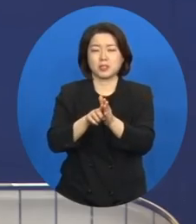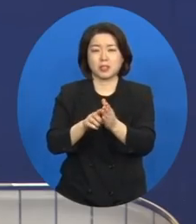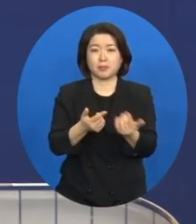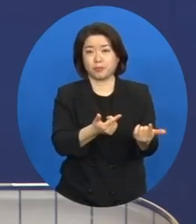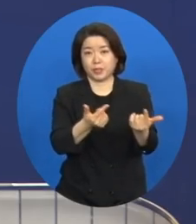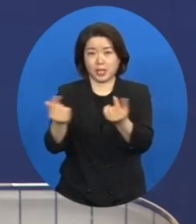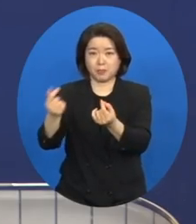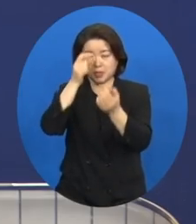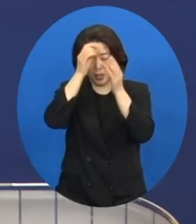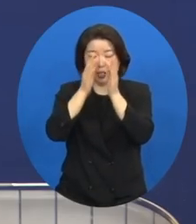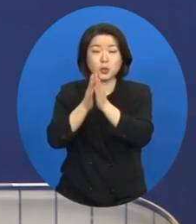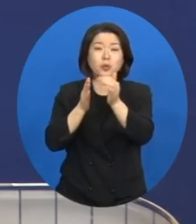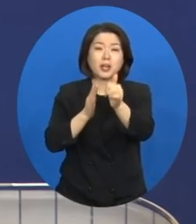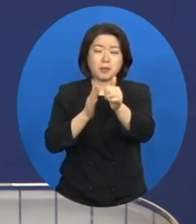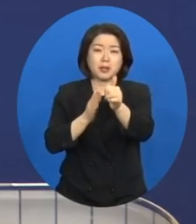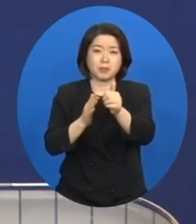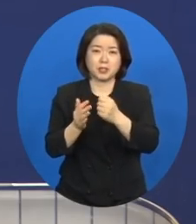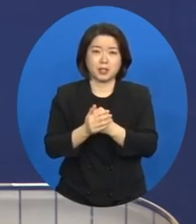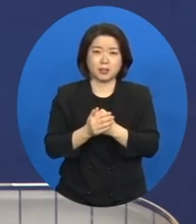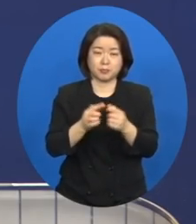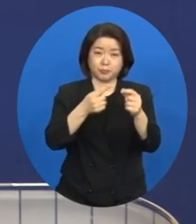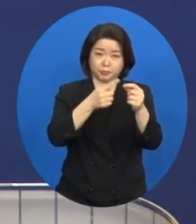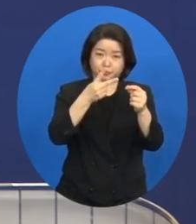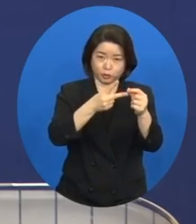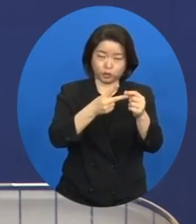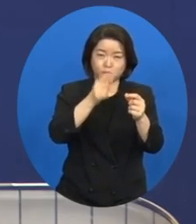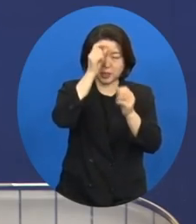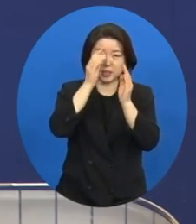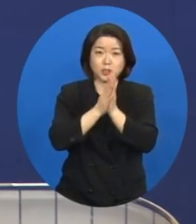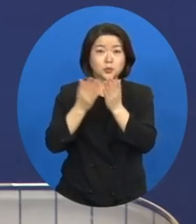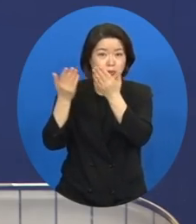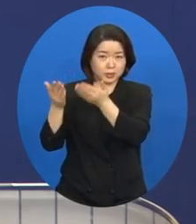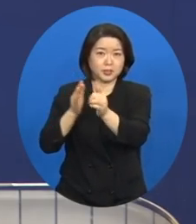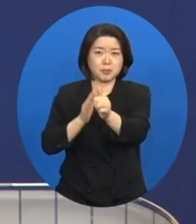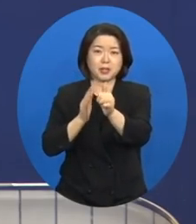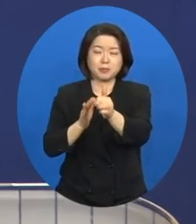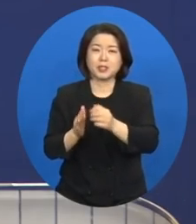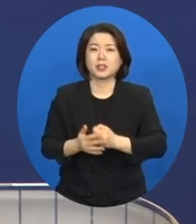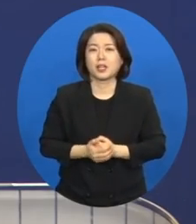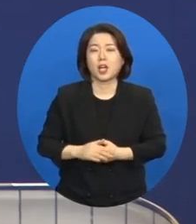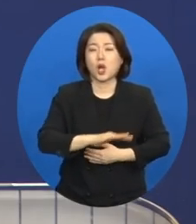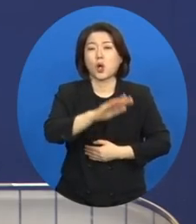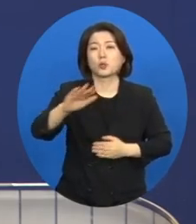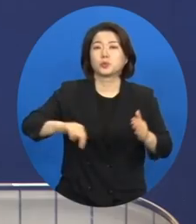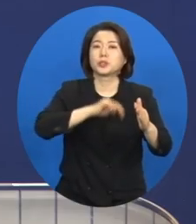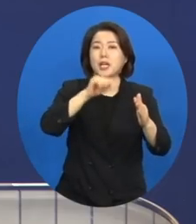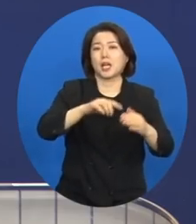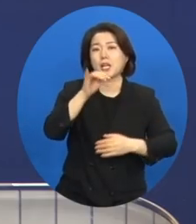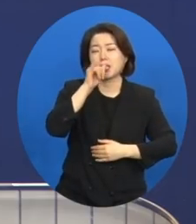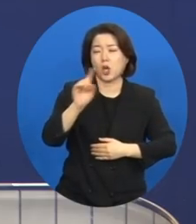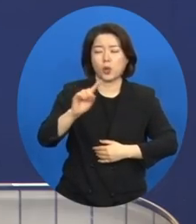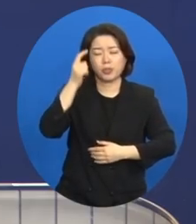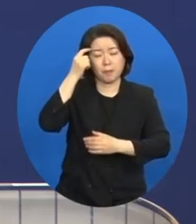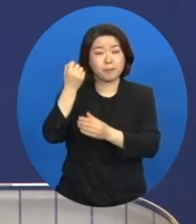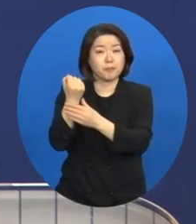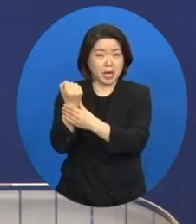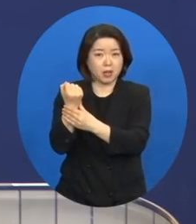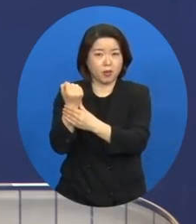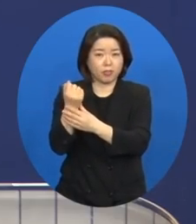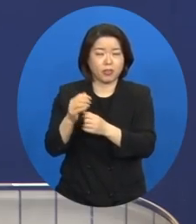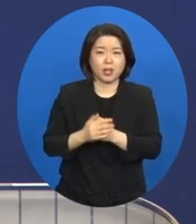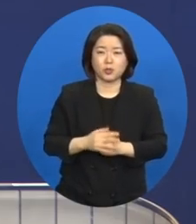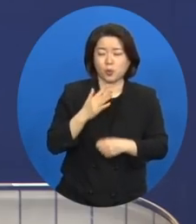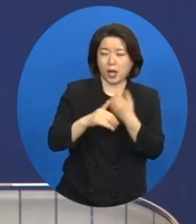기도하겠습니다. 우리 두 가지 놓고 기도하겠습니다. 우리 안에 있는 어떠한 편견,